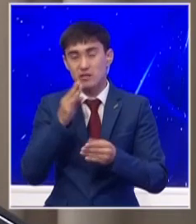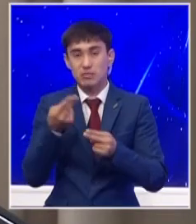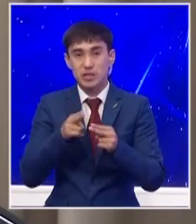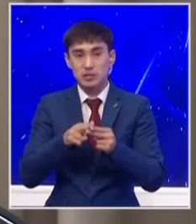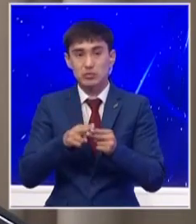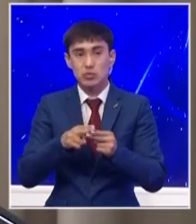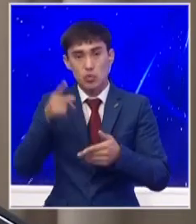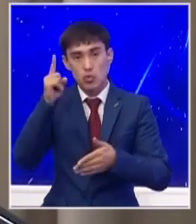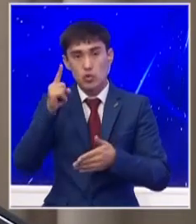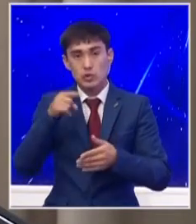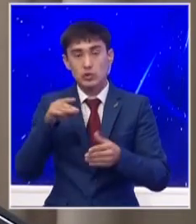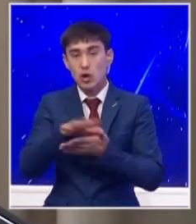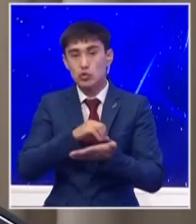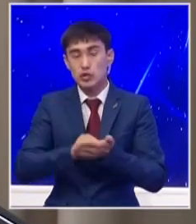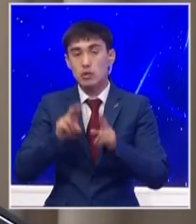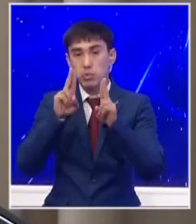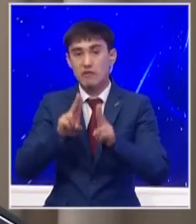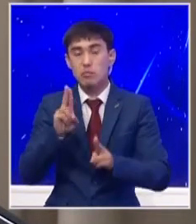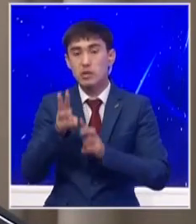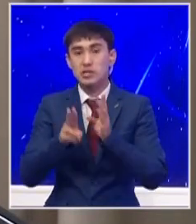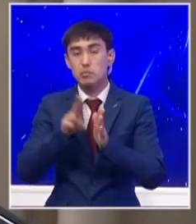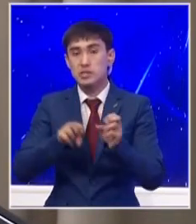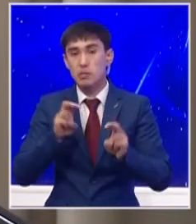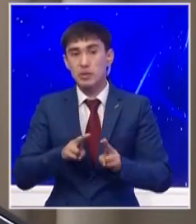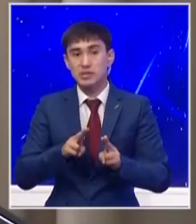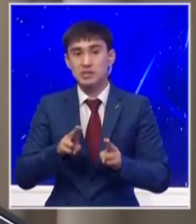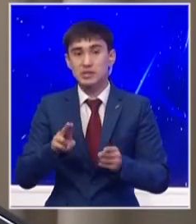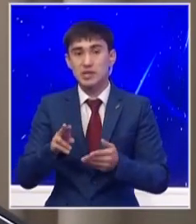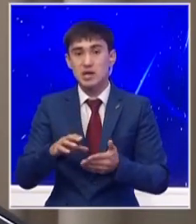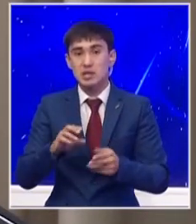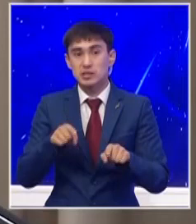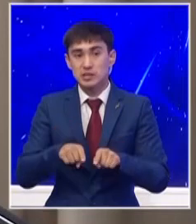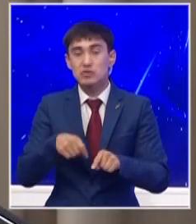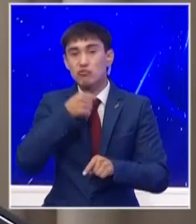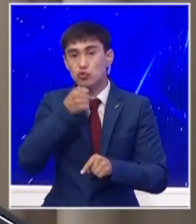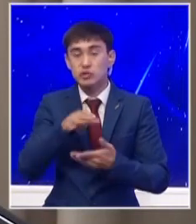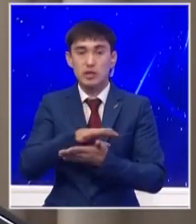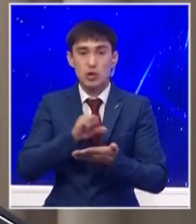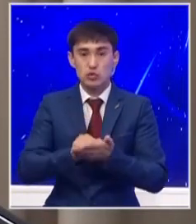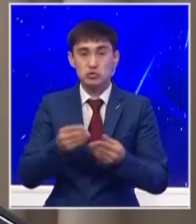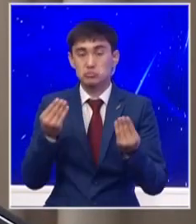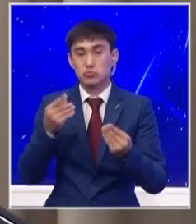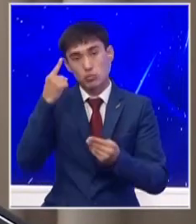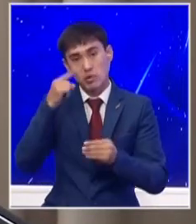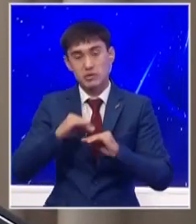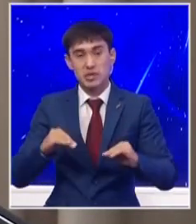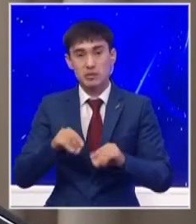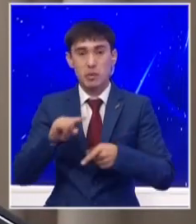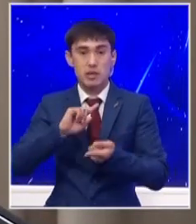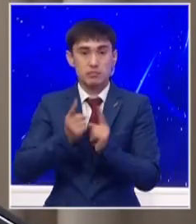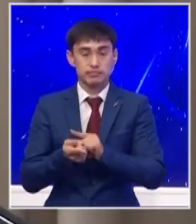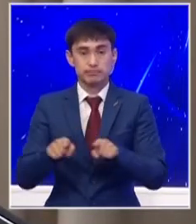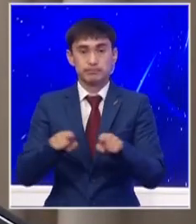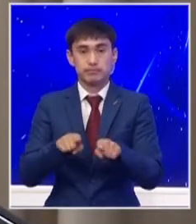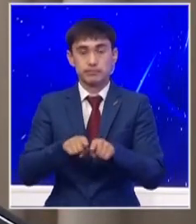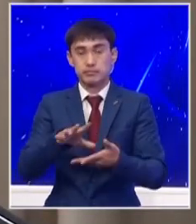нем стойкое убеждение, что в нарушении правил пожарной безопасности нет ничего страшного. Взрослые ведь нарушают, и все прекрасно. Вот отсюда и следует первое